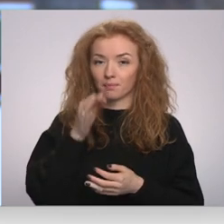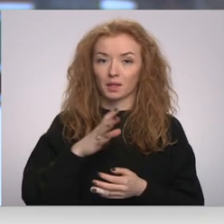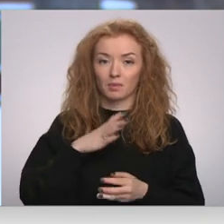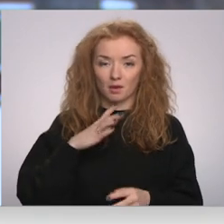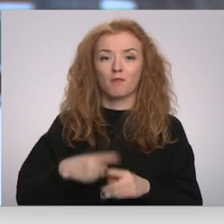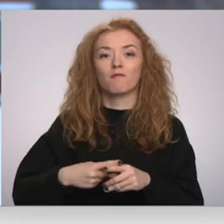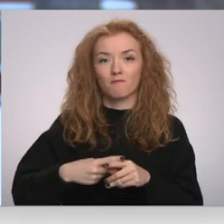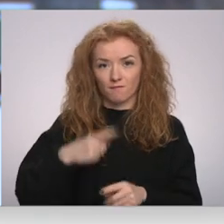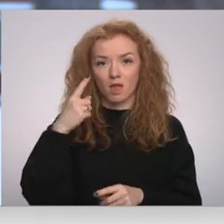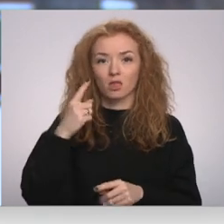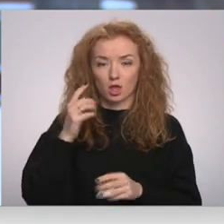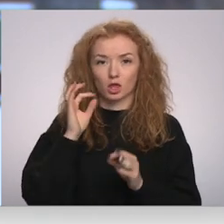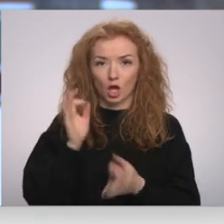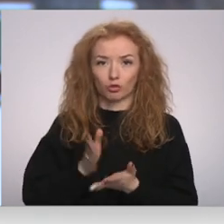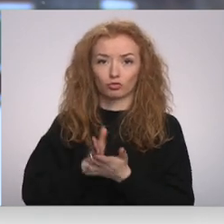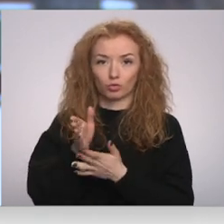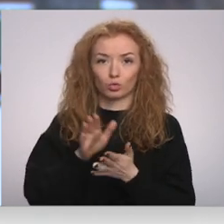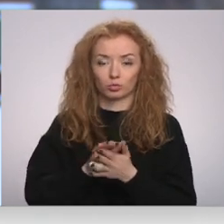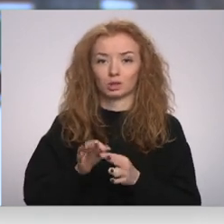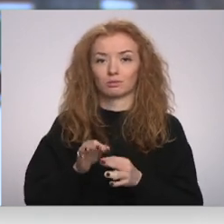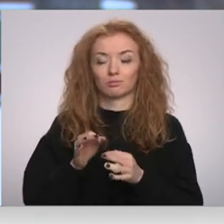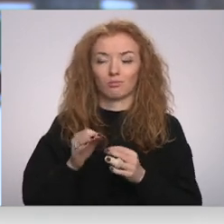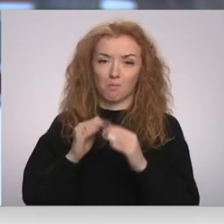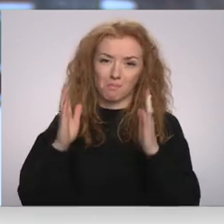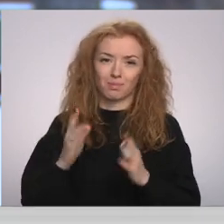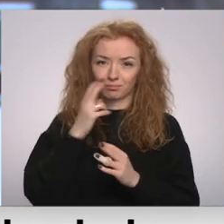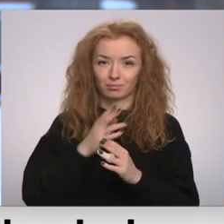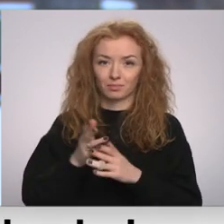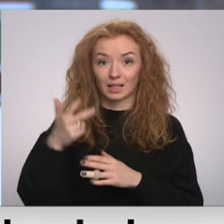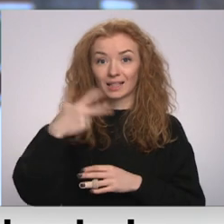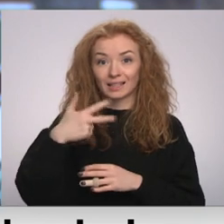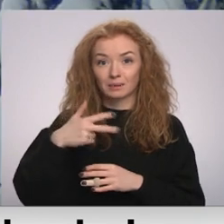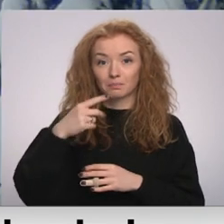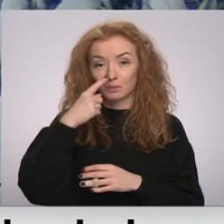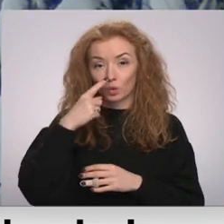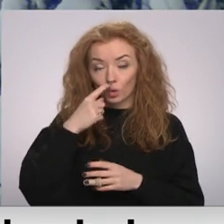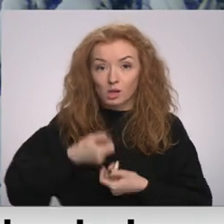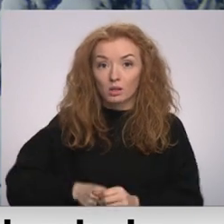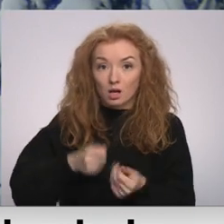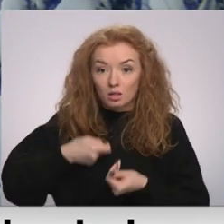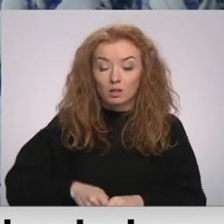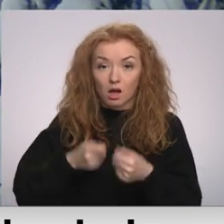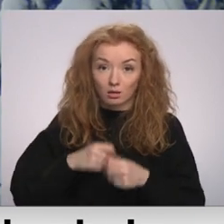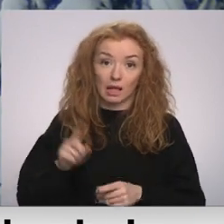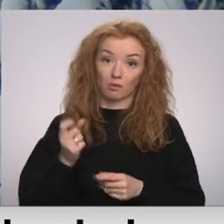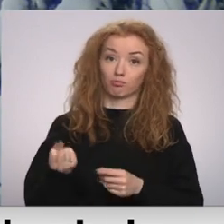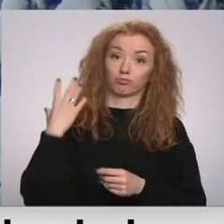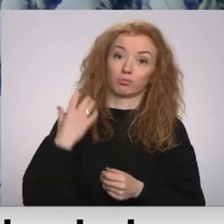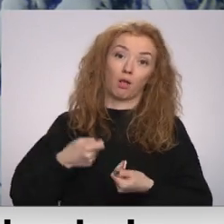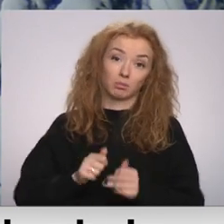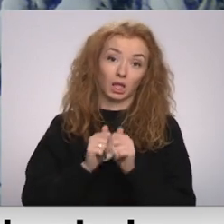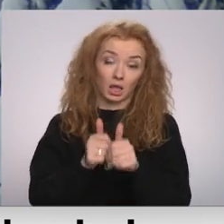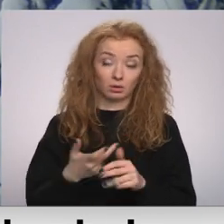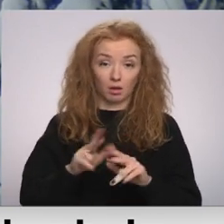braucu tīšas sātu, jā, ar dālu pusstuņu atrakumu. Lopsta lēdza, nu,